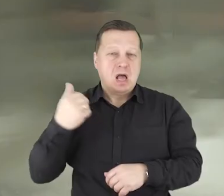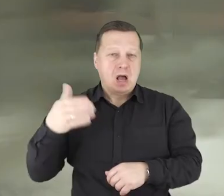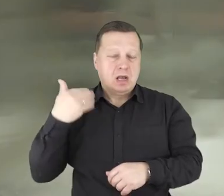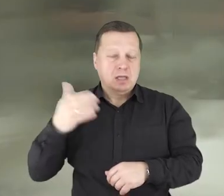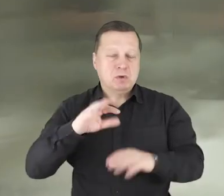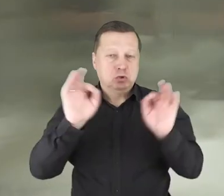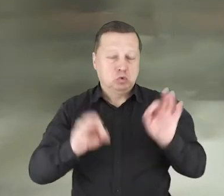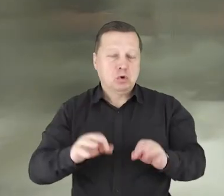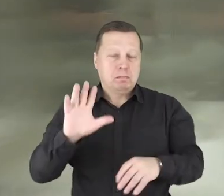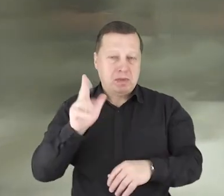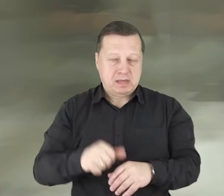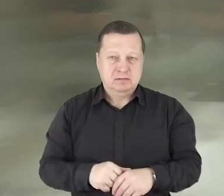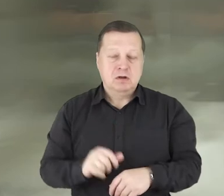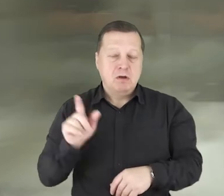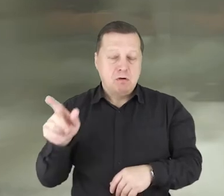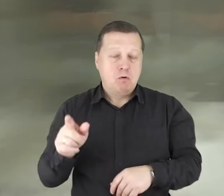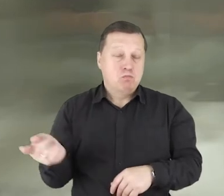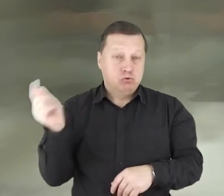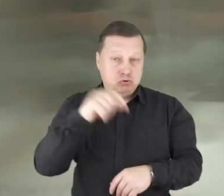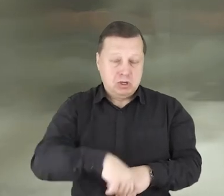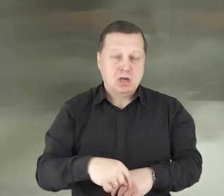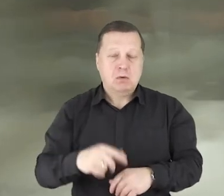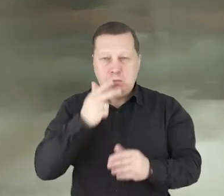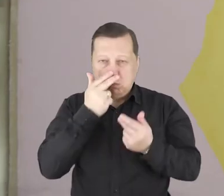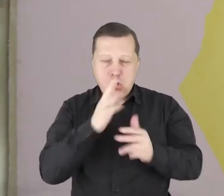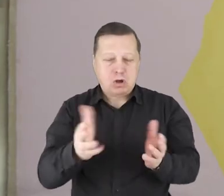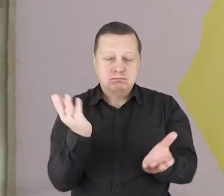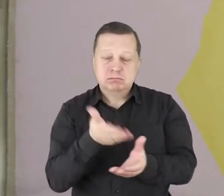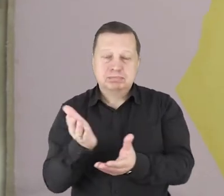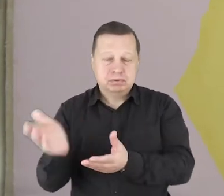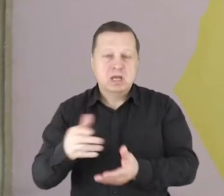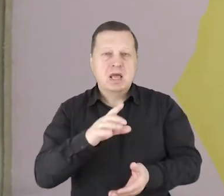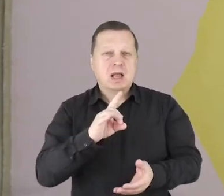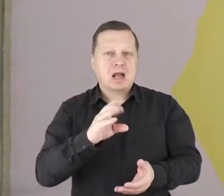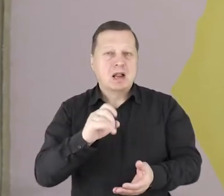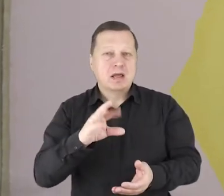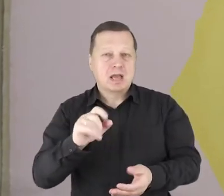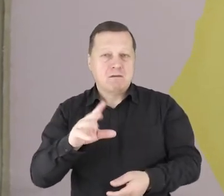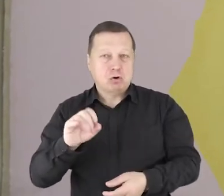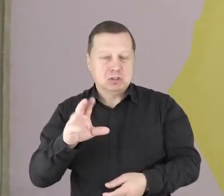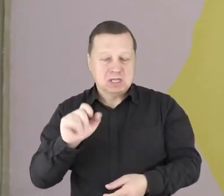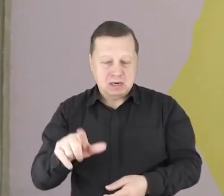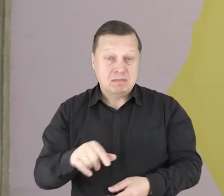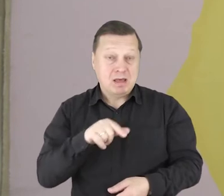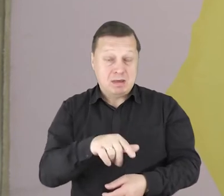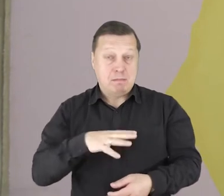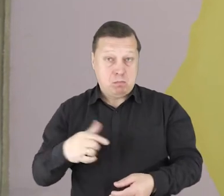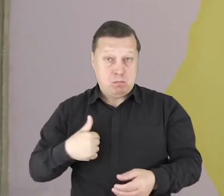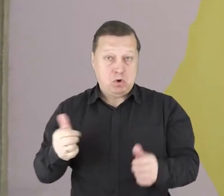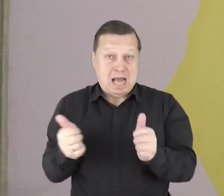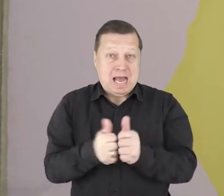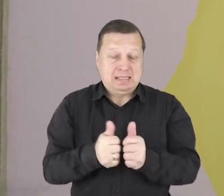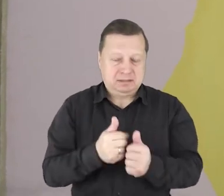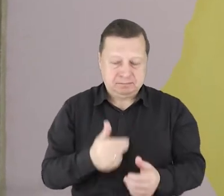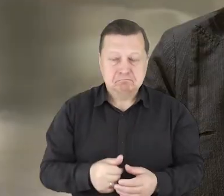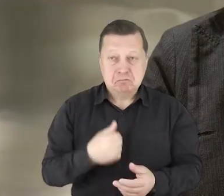Pięknych przyjechał pokazać swoje portfolio do Galerii Foxal, gdzie byłam asystentką. No